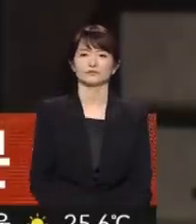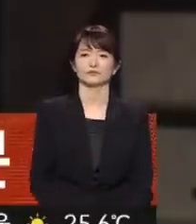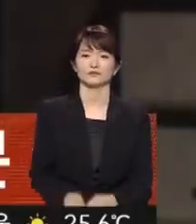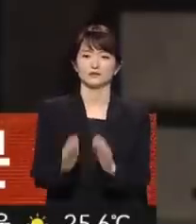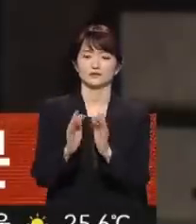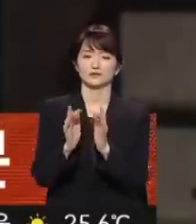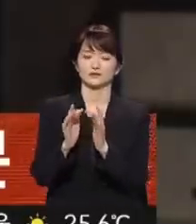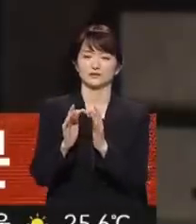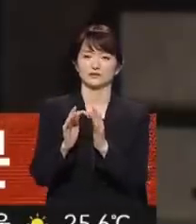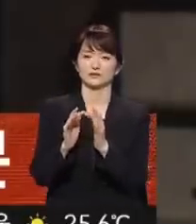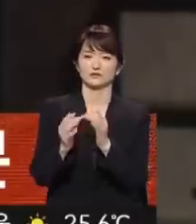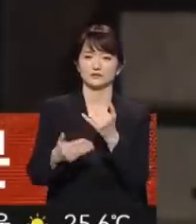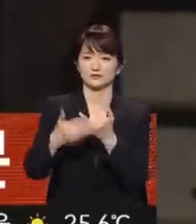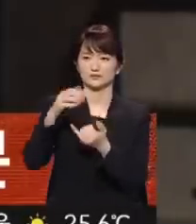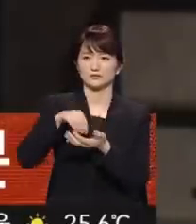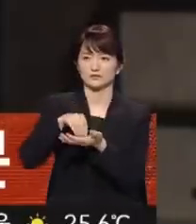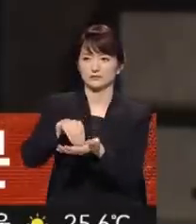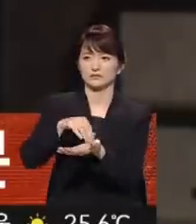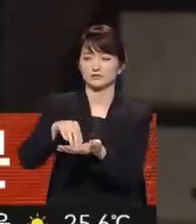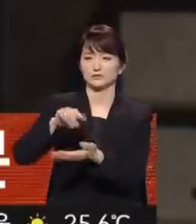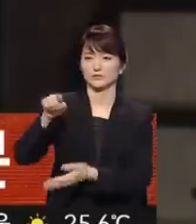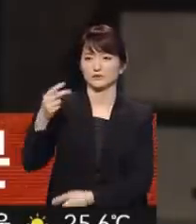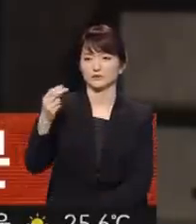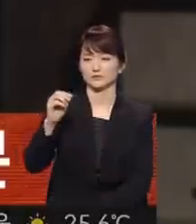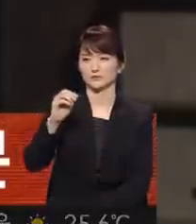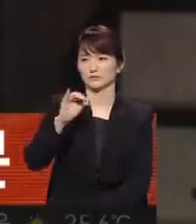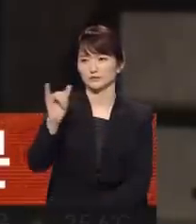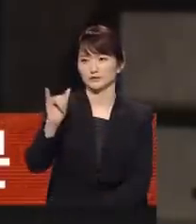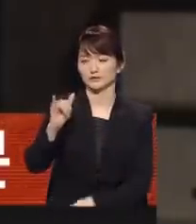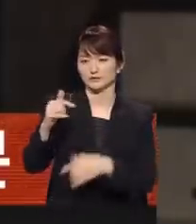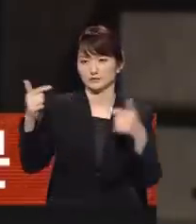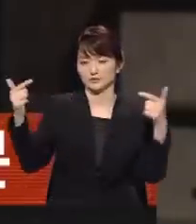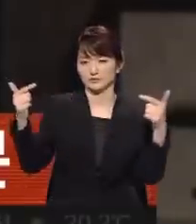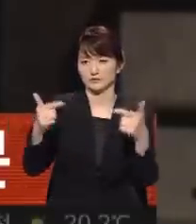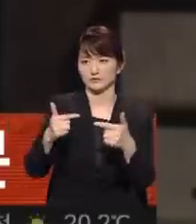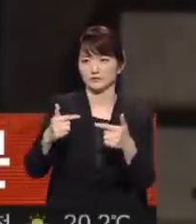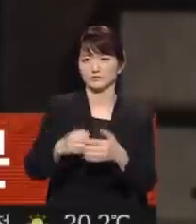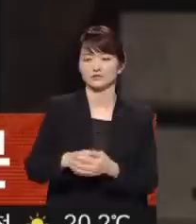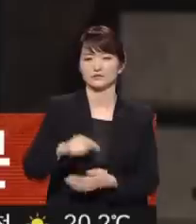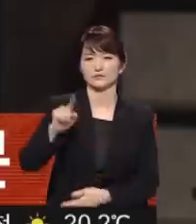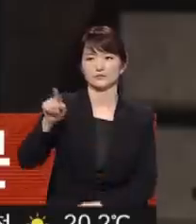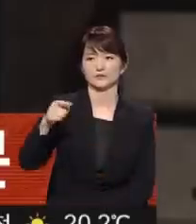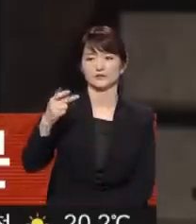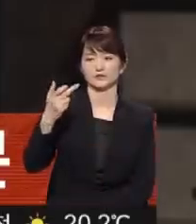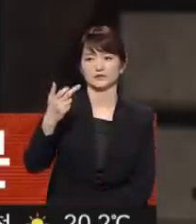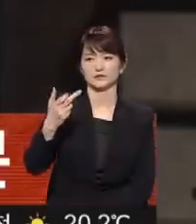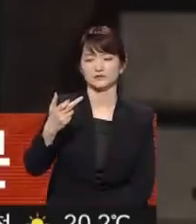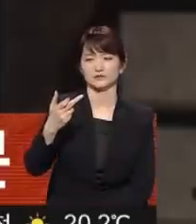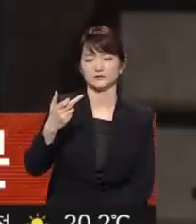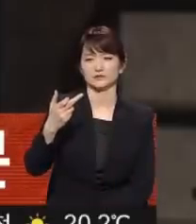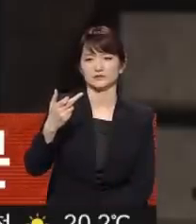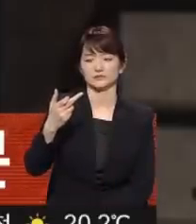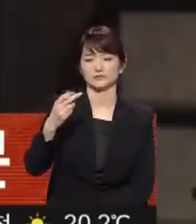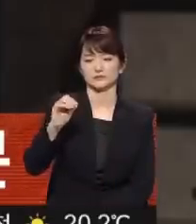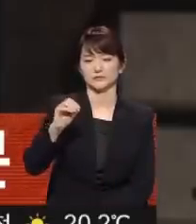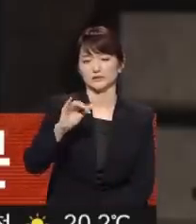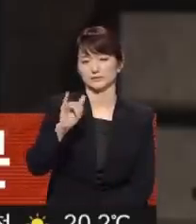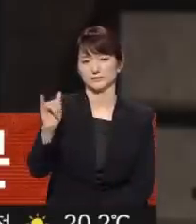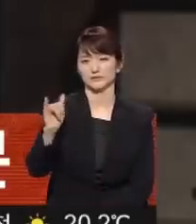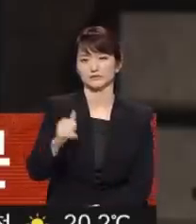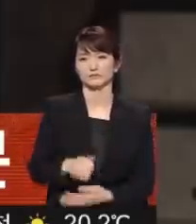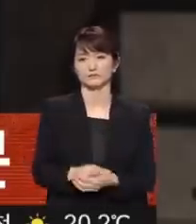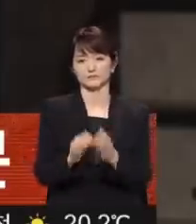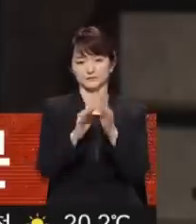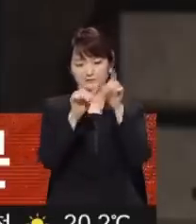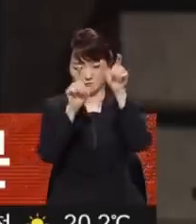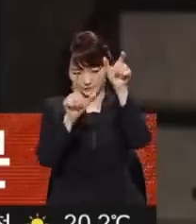구독자가 121만 명으로 지금 알려져 있는데 한 4만 명 정도 줄어서 117만 명으로 이제 줄어든 상태고요. 여러 가지